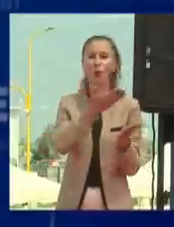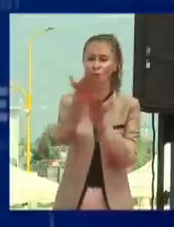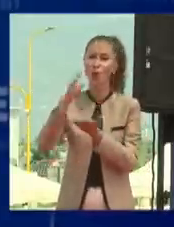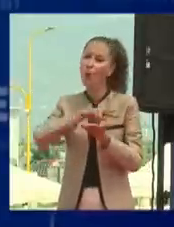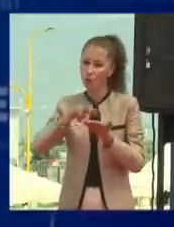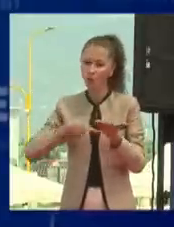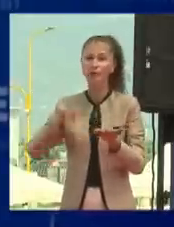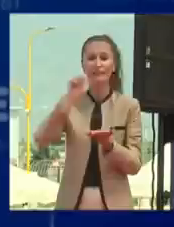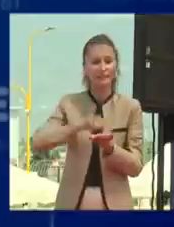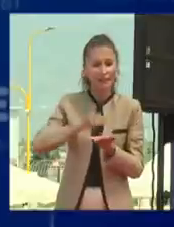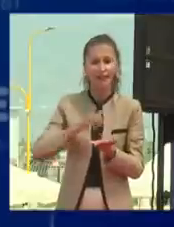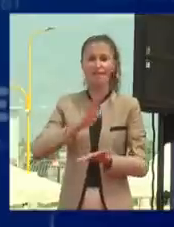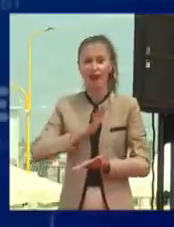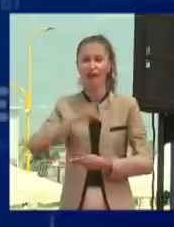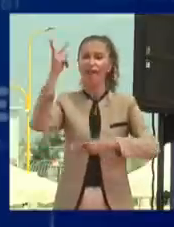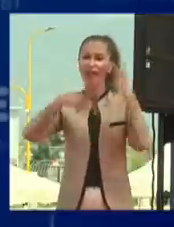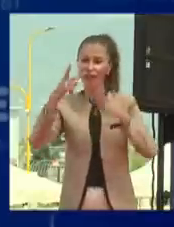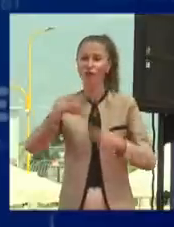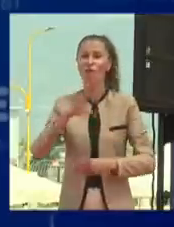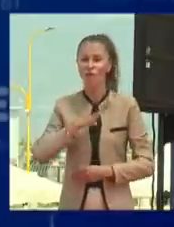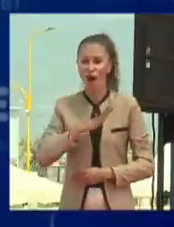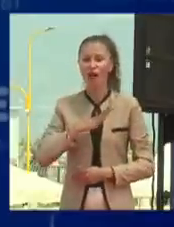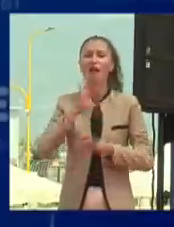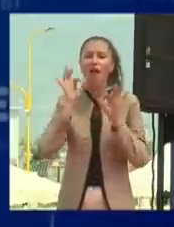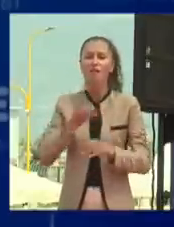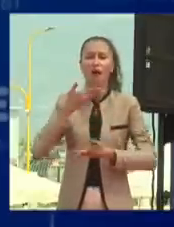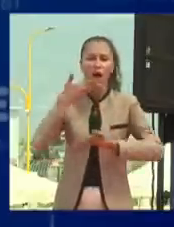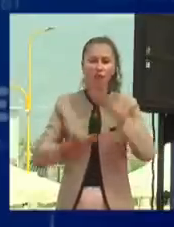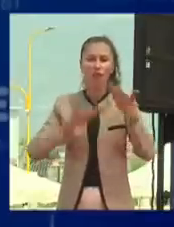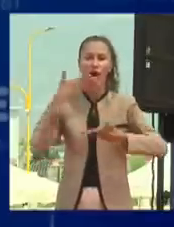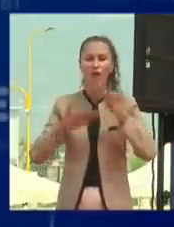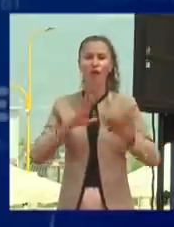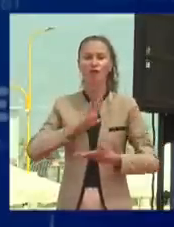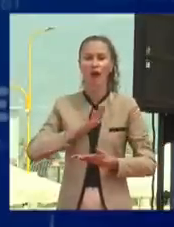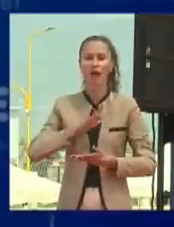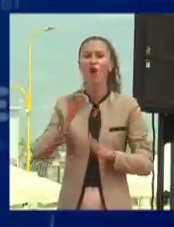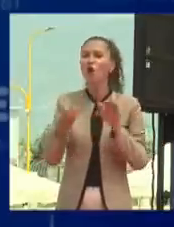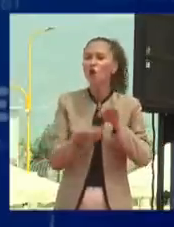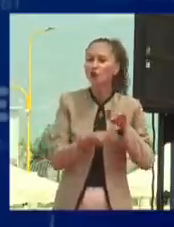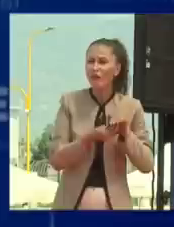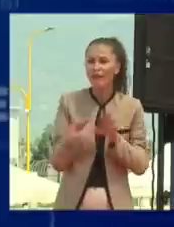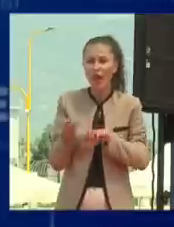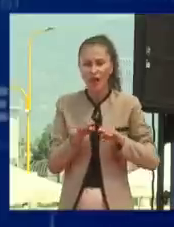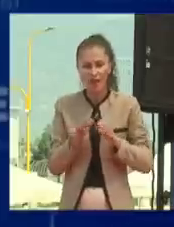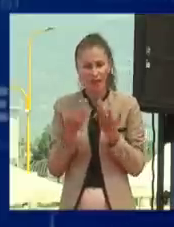okuyorsunuz. Gazetelerde var, televizyonlar şakır şakır söylüyorlar. Rüşvet alanlar,